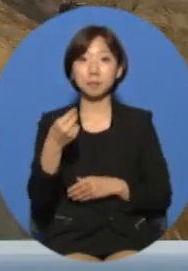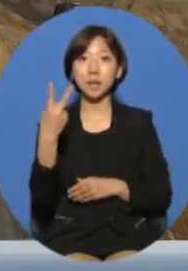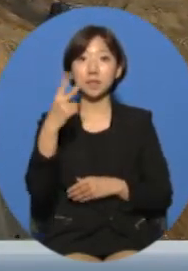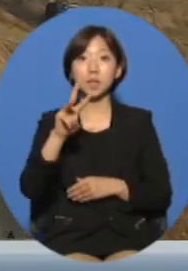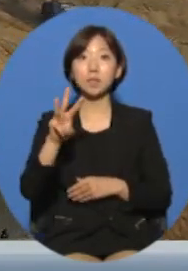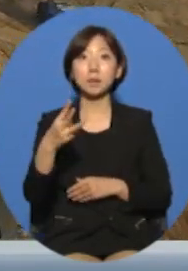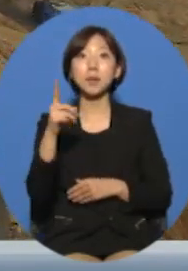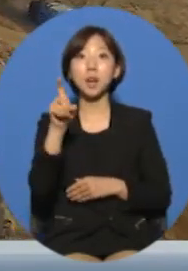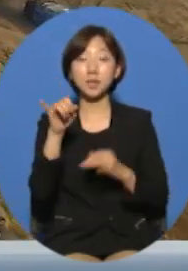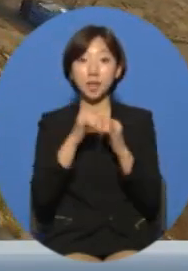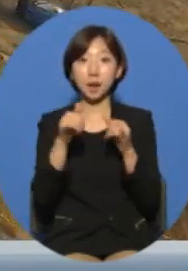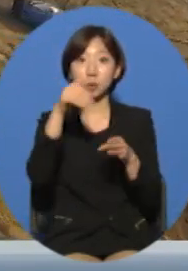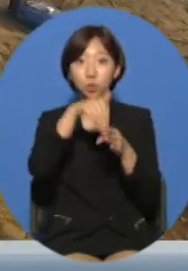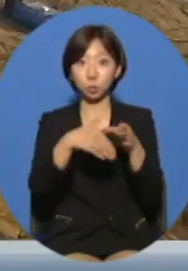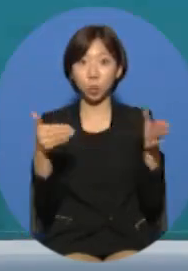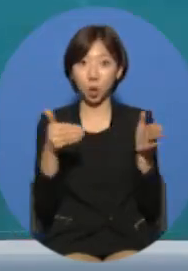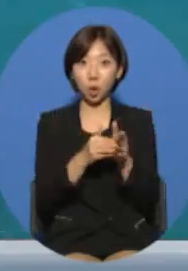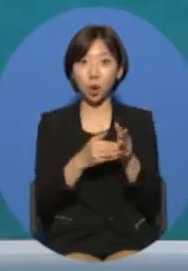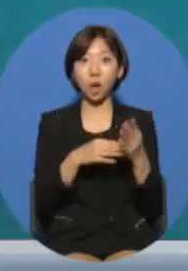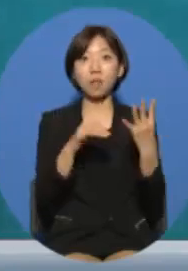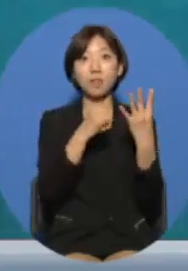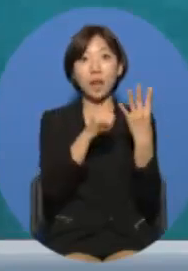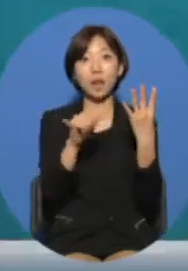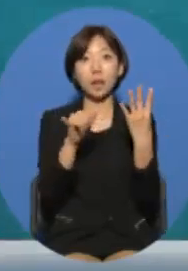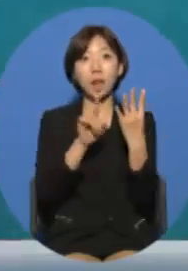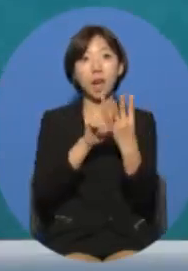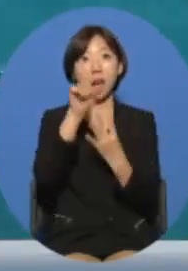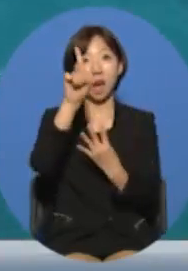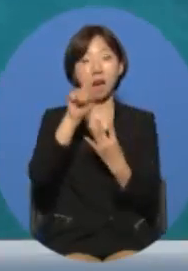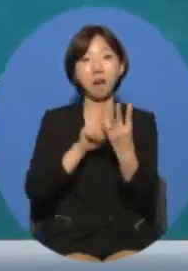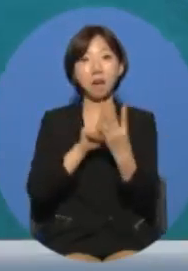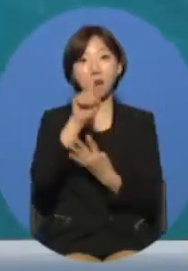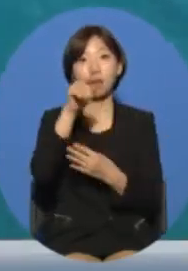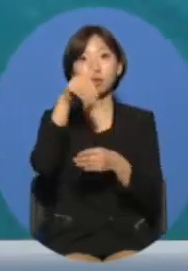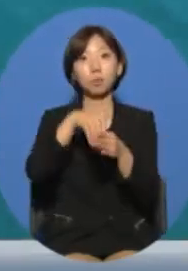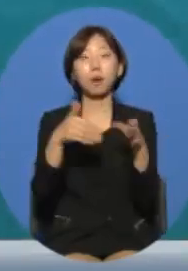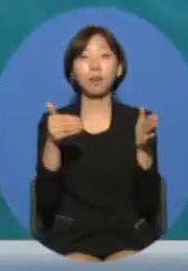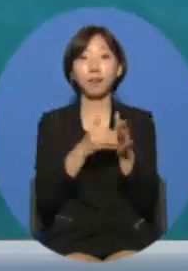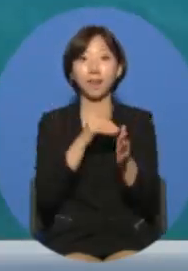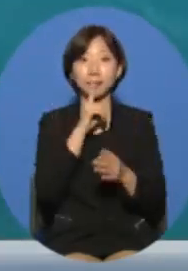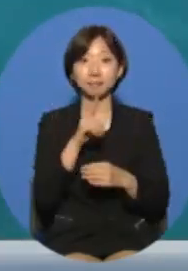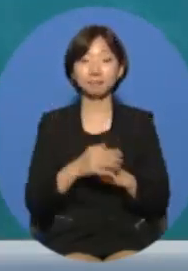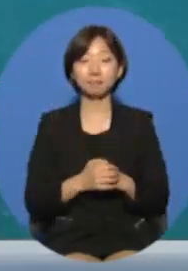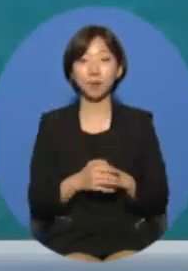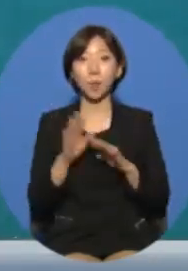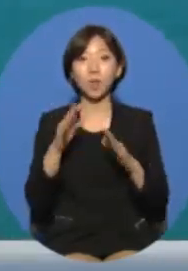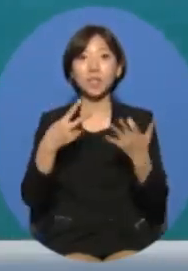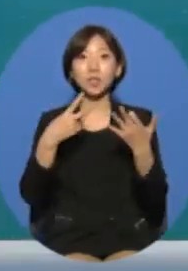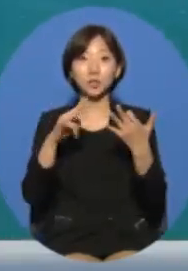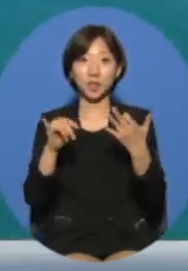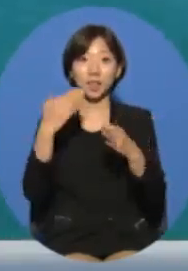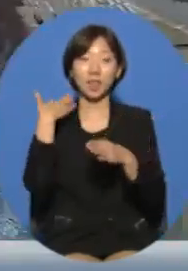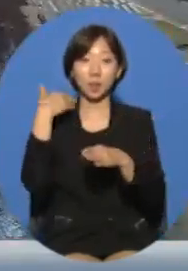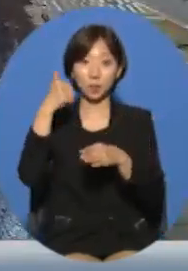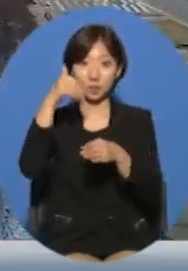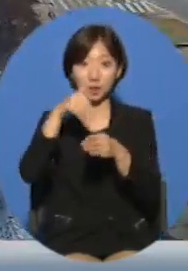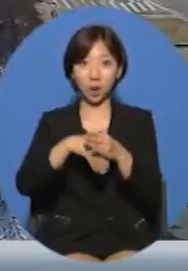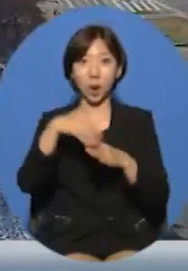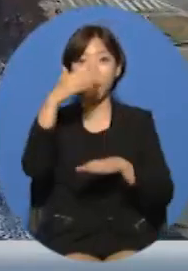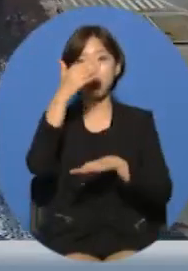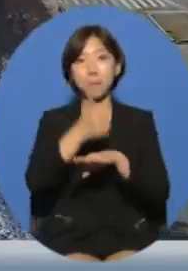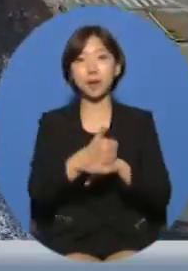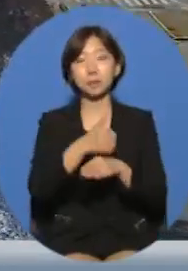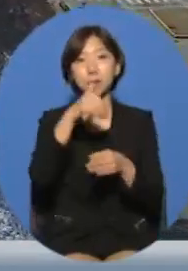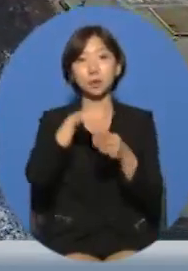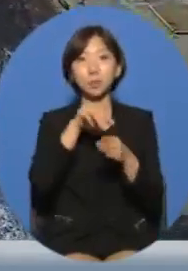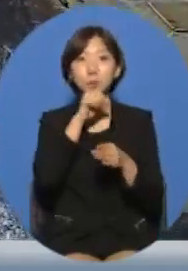1,107만 2,310명의 투표, 4명 중에 1명이 사전투표에 참여한 건데요. 자, 오늘 제19대 대통령 선거 최종 투표율